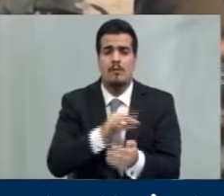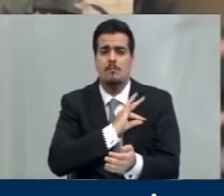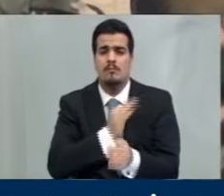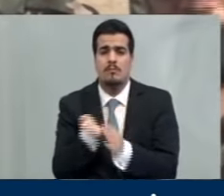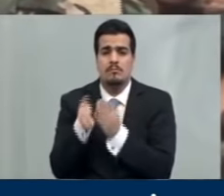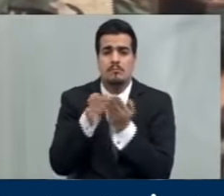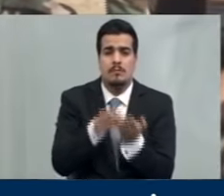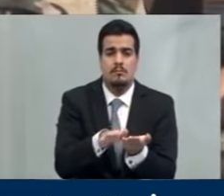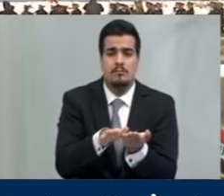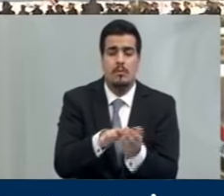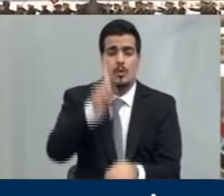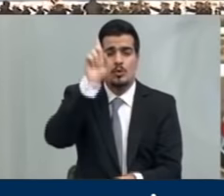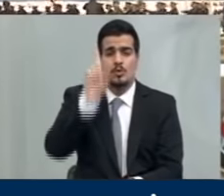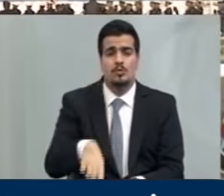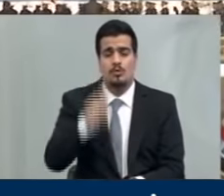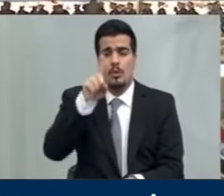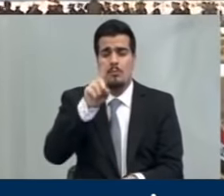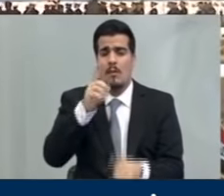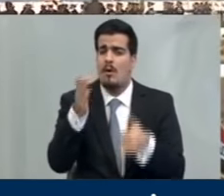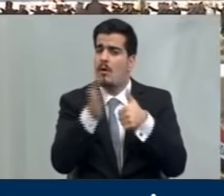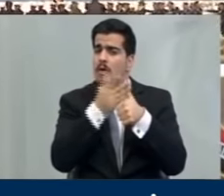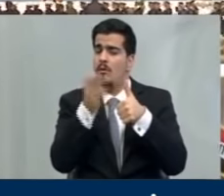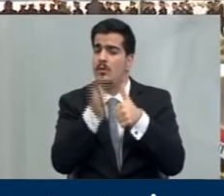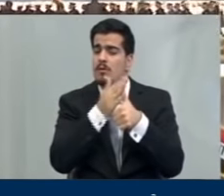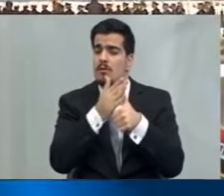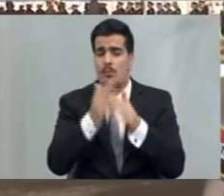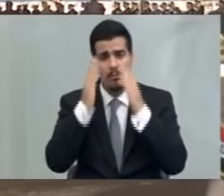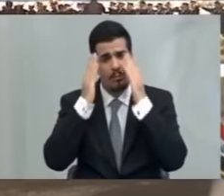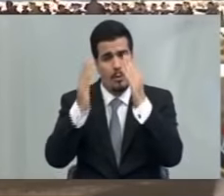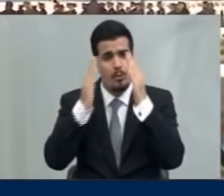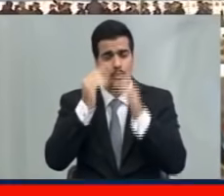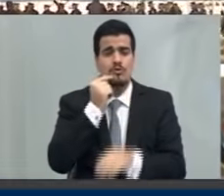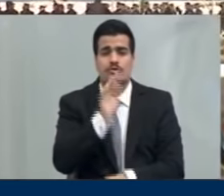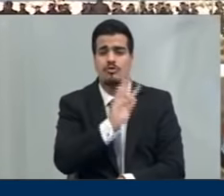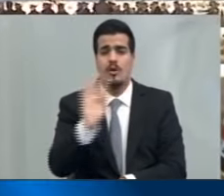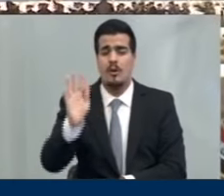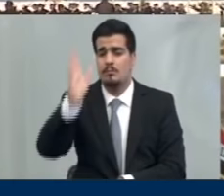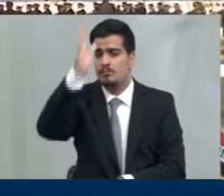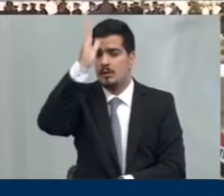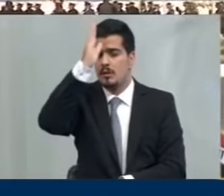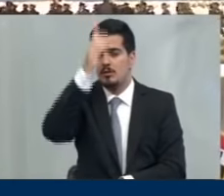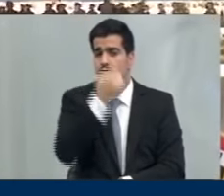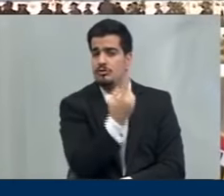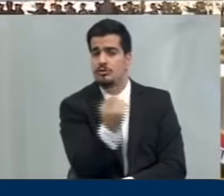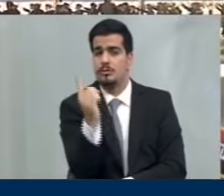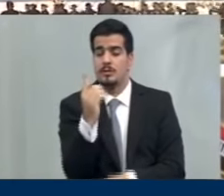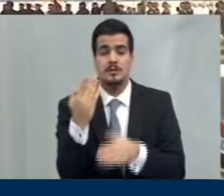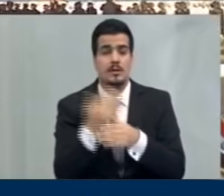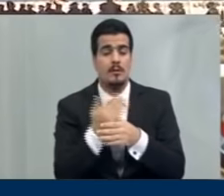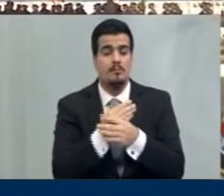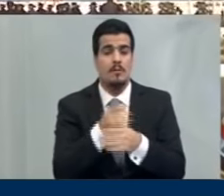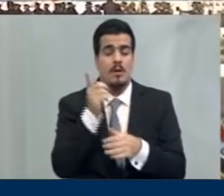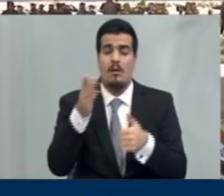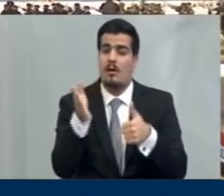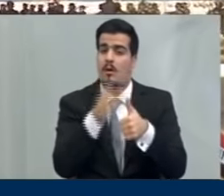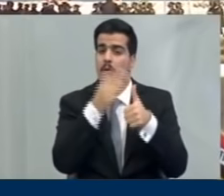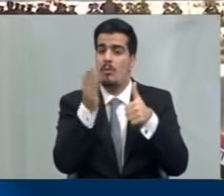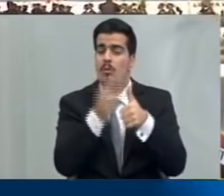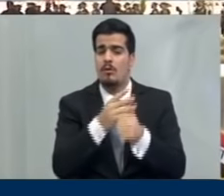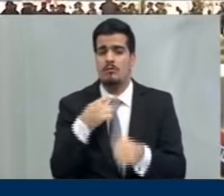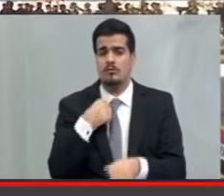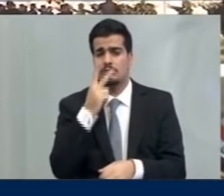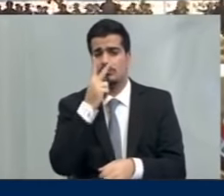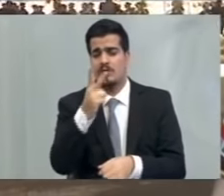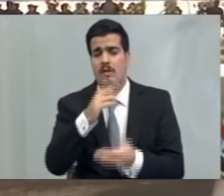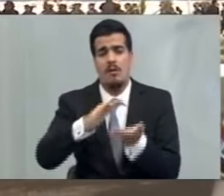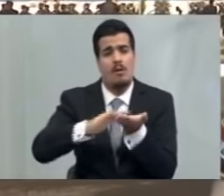تكريت. في هذا اليوم العظيم نتقدم بالتهنئة للشعب العراقي العظيم على هذا المنجز الرائع، تحرير